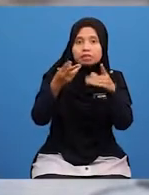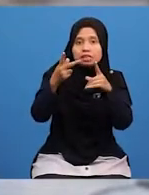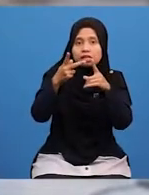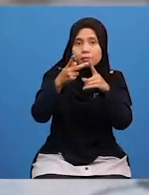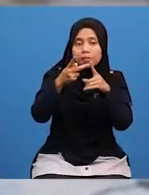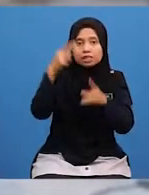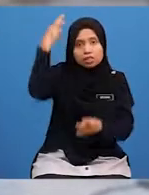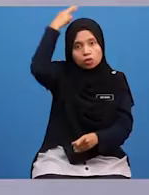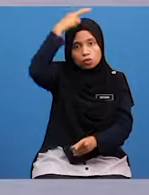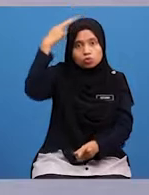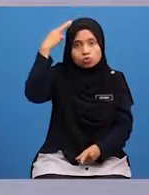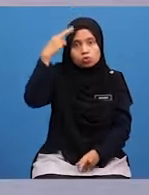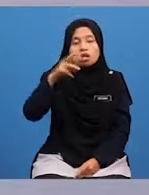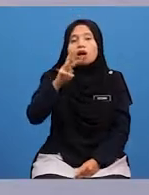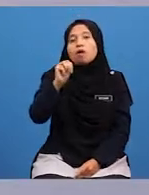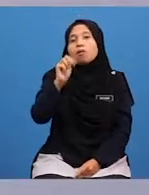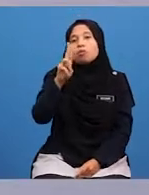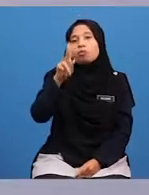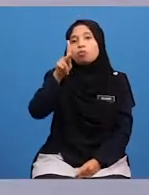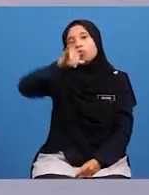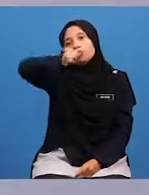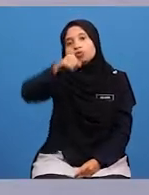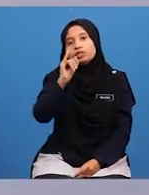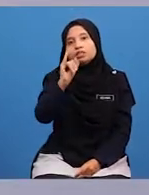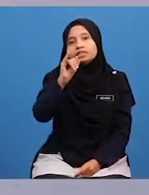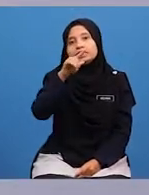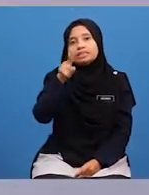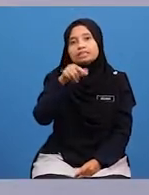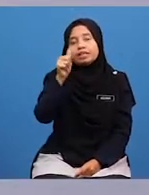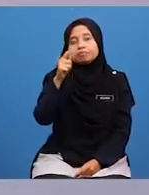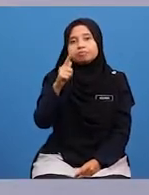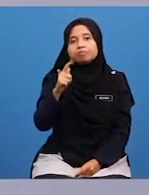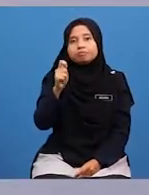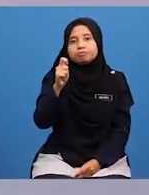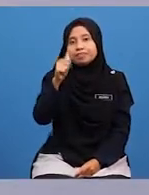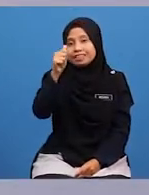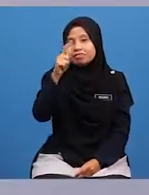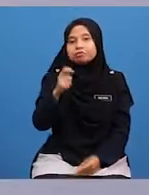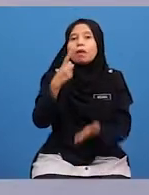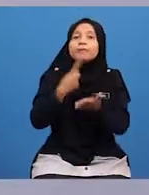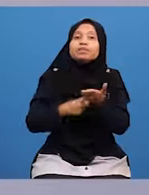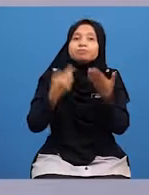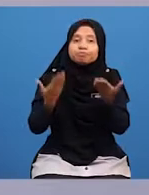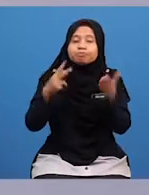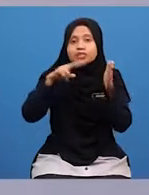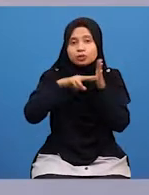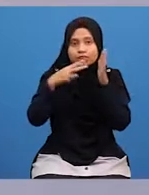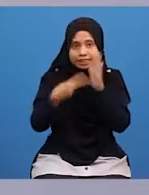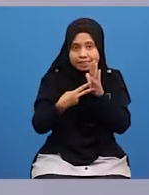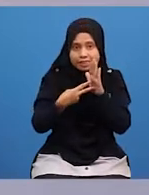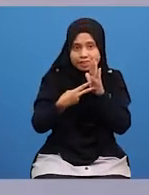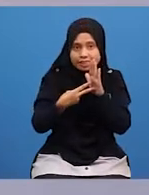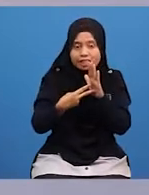kepada para rasul ialah mukjizat. Apakah mukjizat? Dari segi bahasa, mukjizat